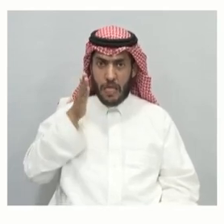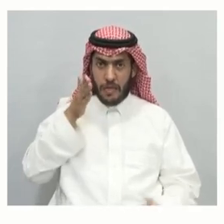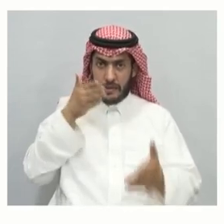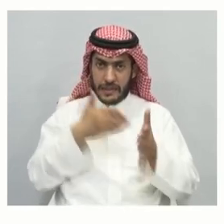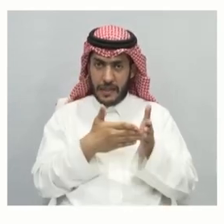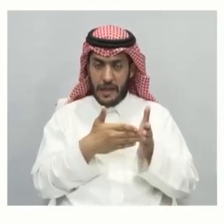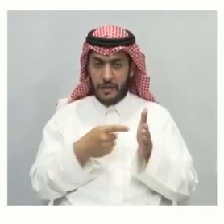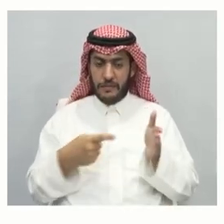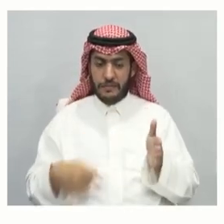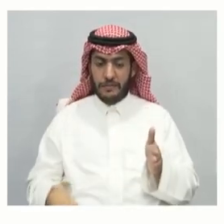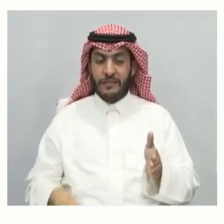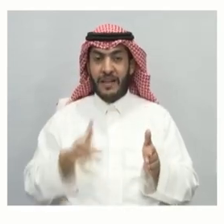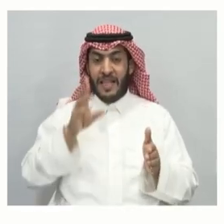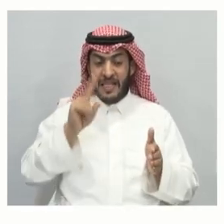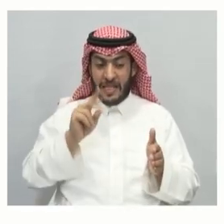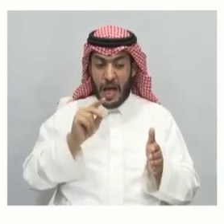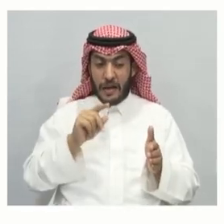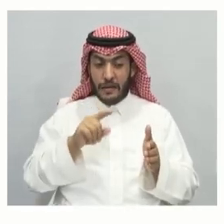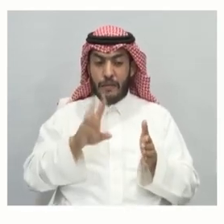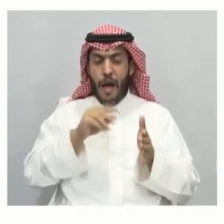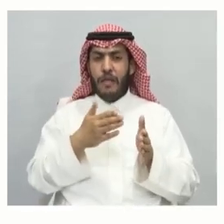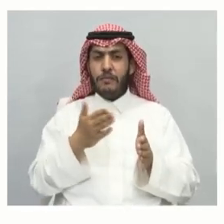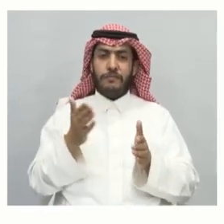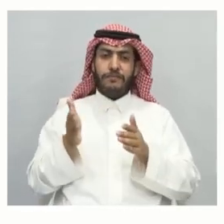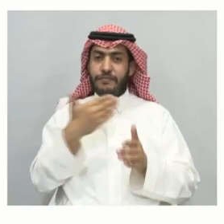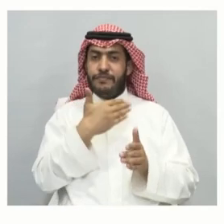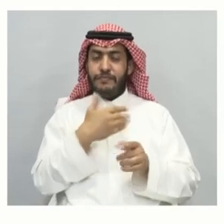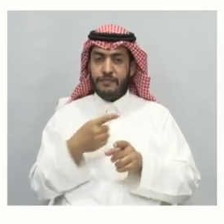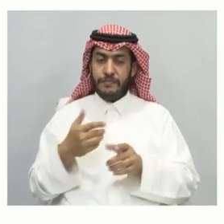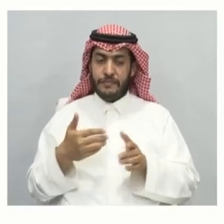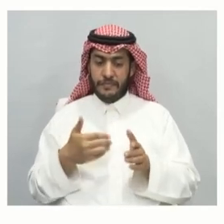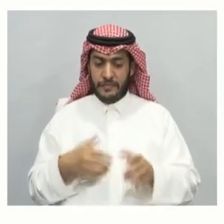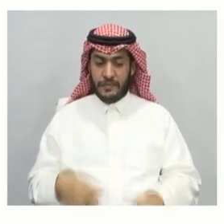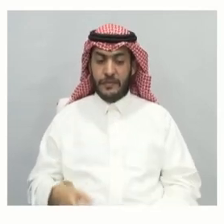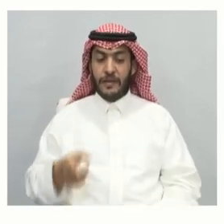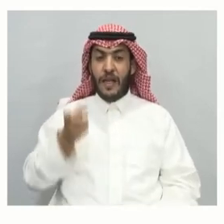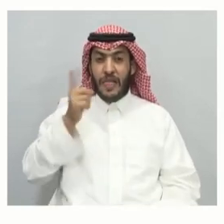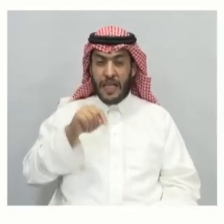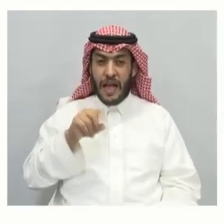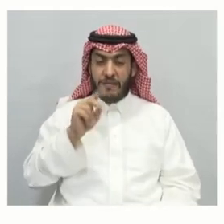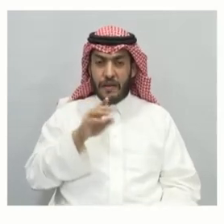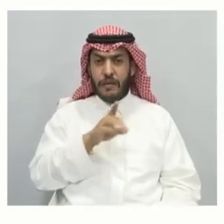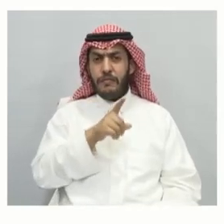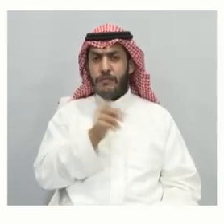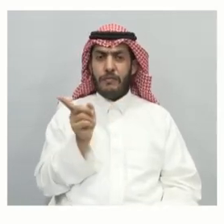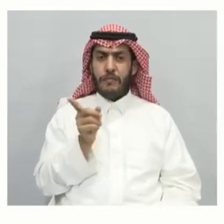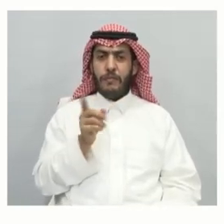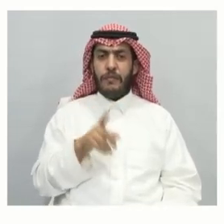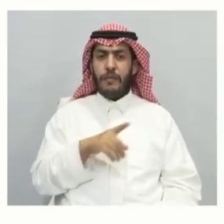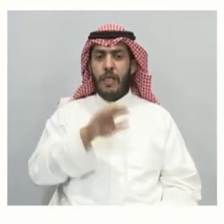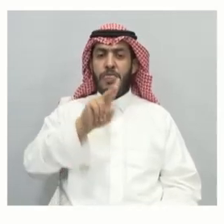كامل وفي شعاع عندي هنا انحرف وفي شعاع ايش صار له